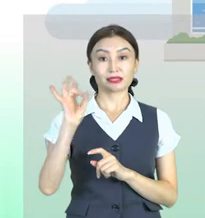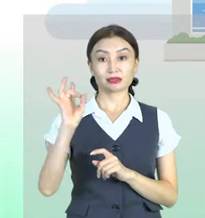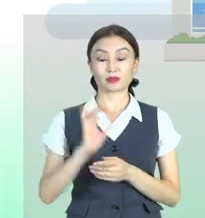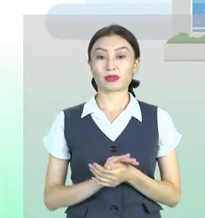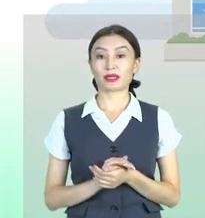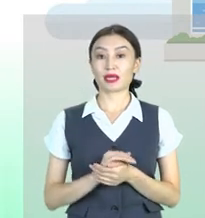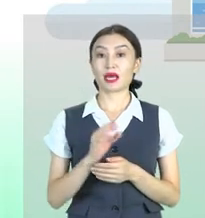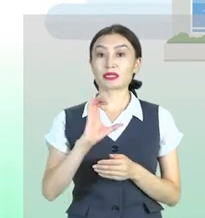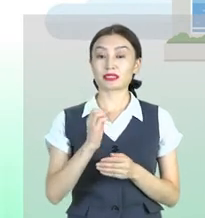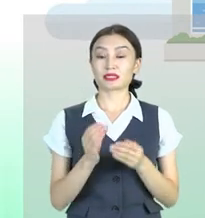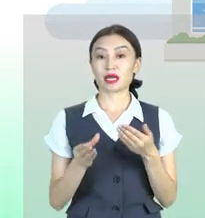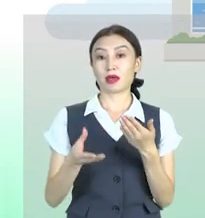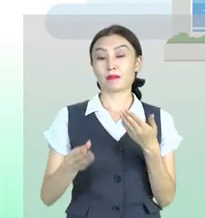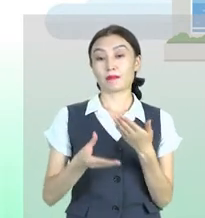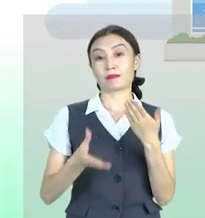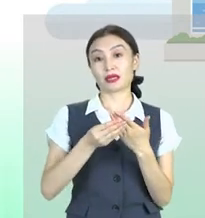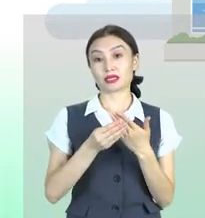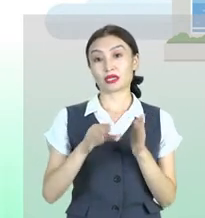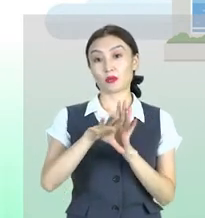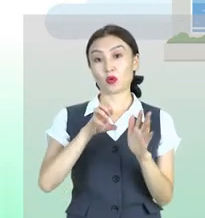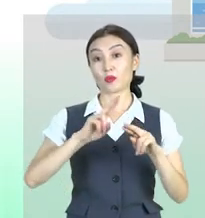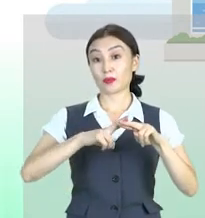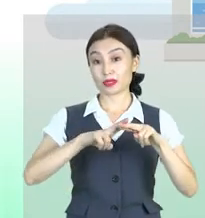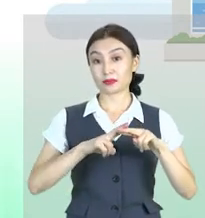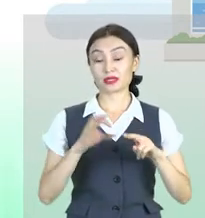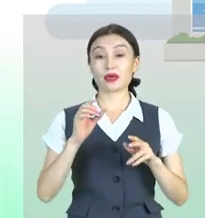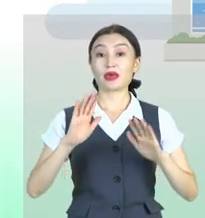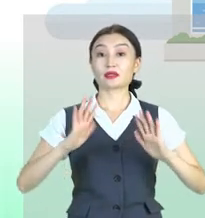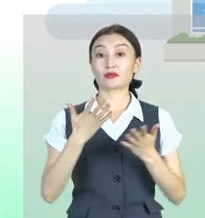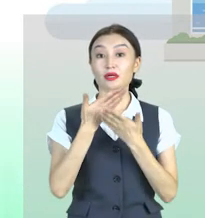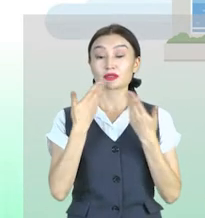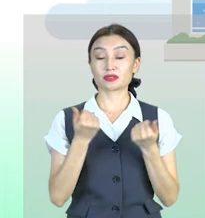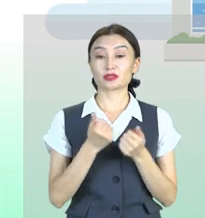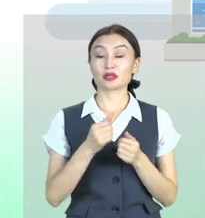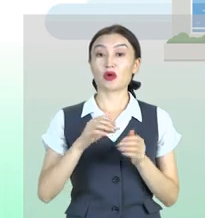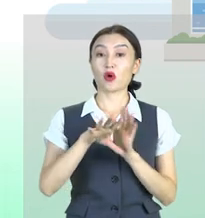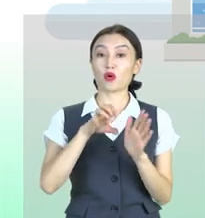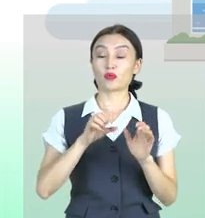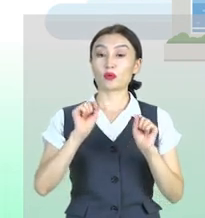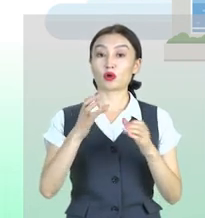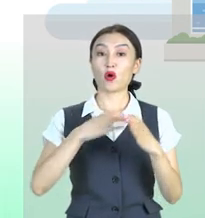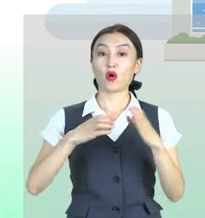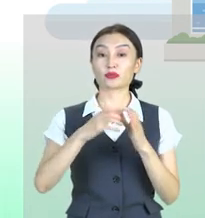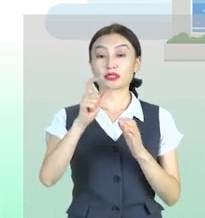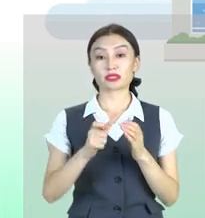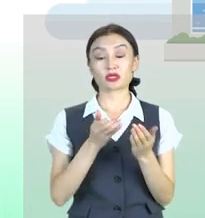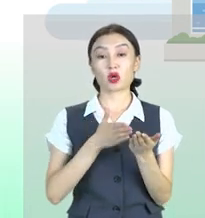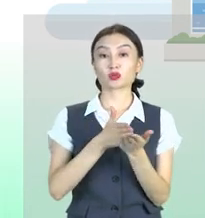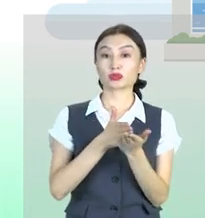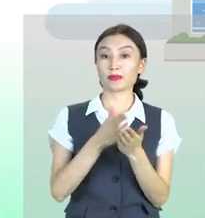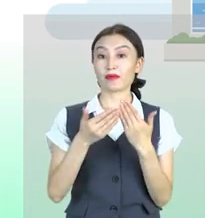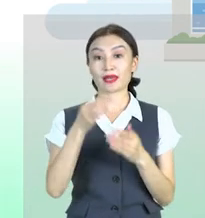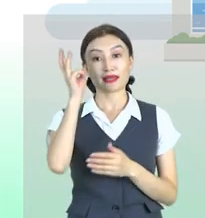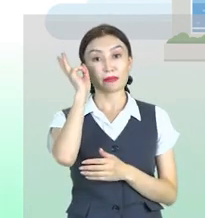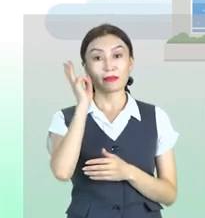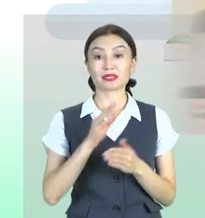Республики с приложением копии паспорта гражданина, а при его отсутствии – копии общегражданского, служебного или